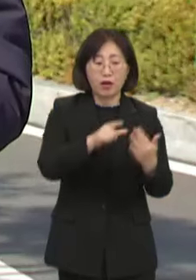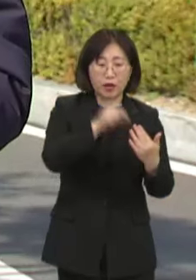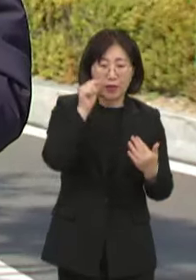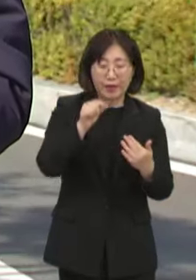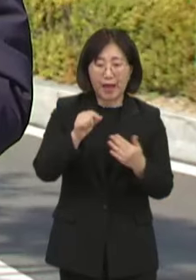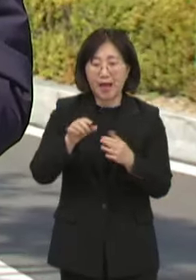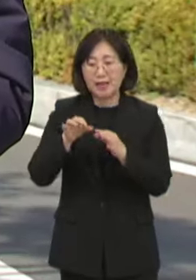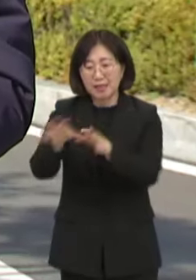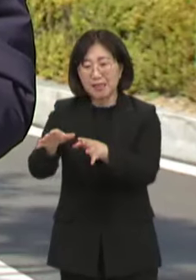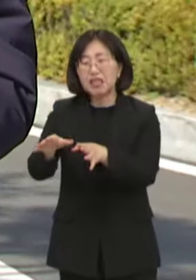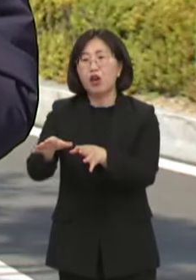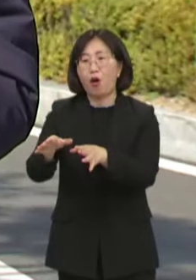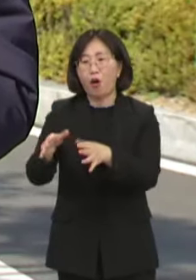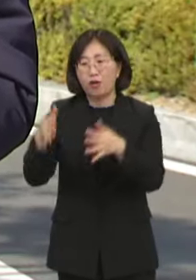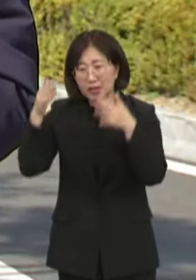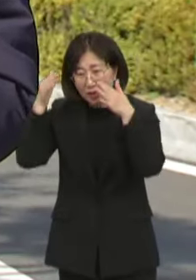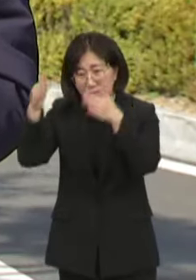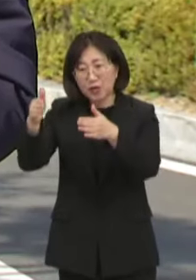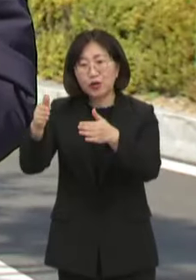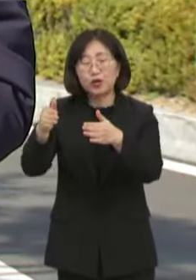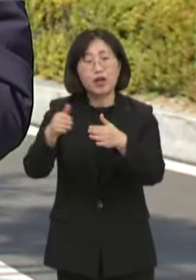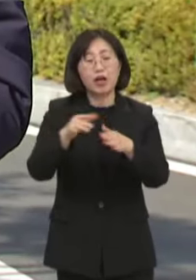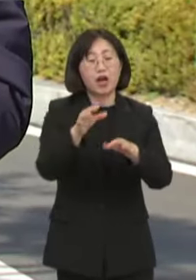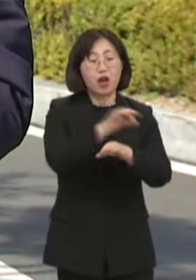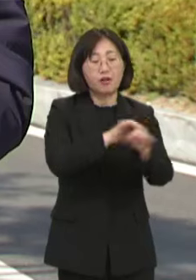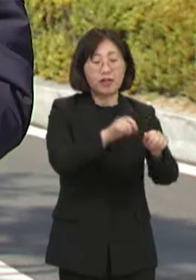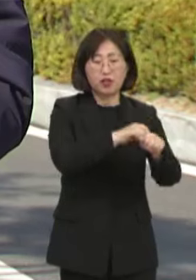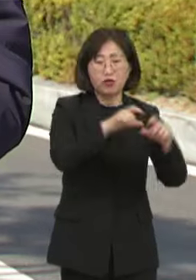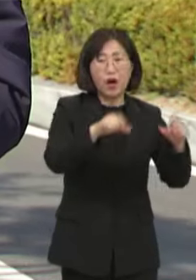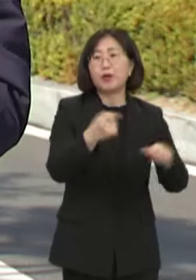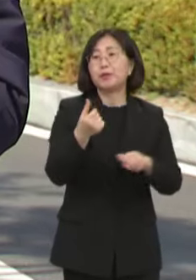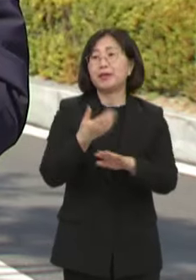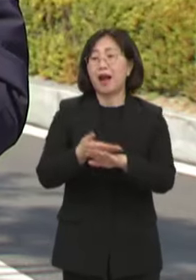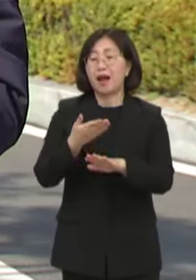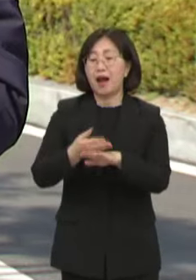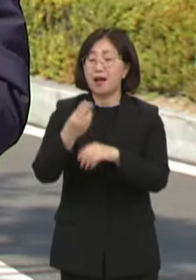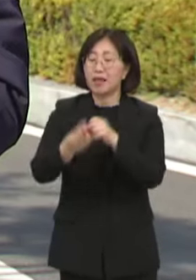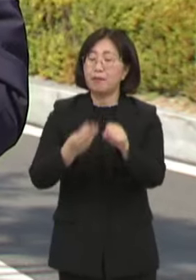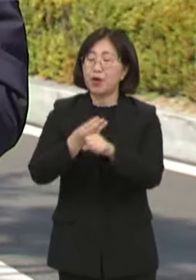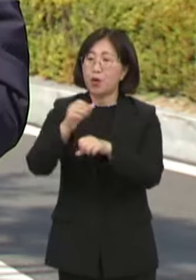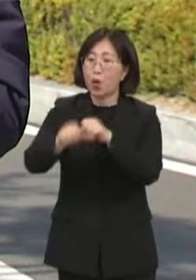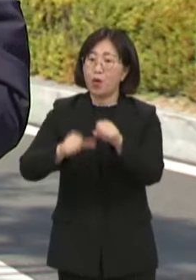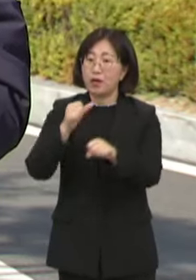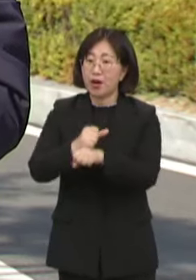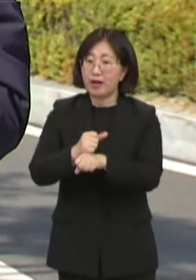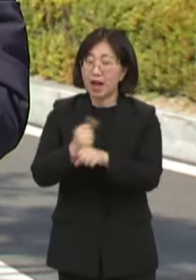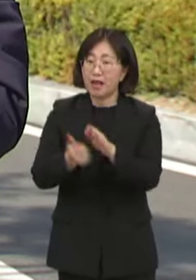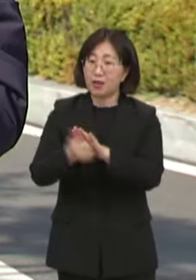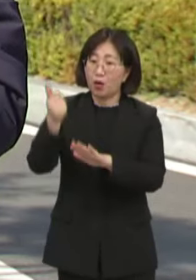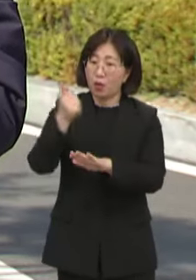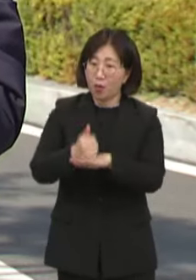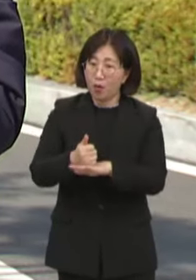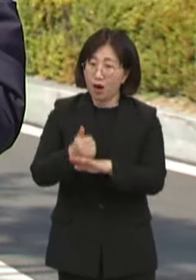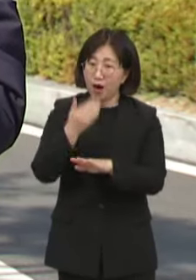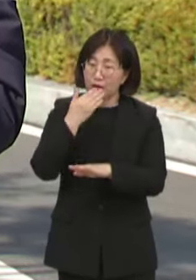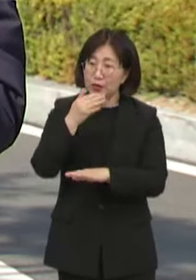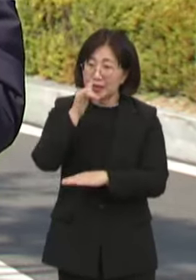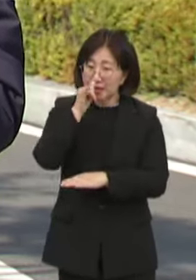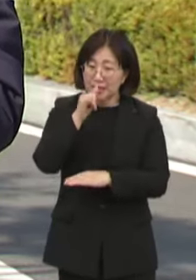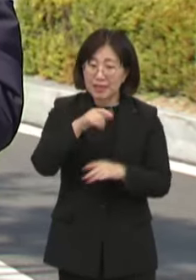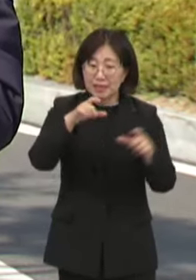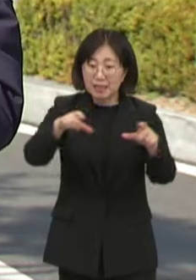경제특구 선정과는 달리 불과 3년에서 5년 사이에 성과를 내는 교육특구가 예상보다 많은